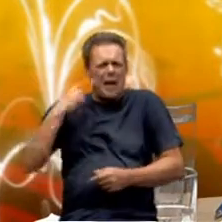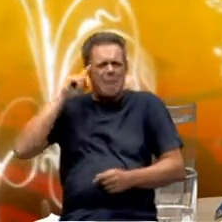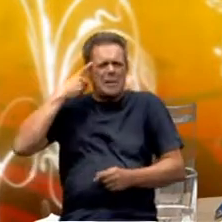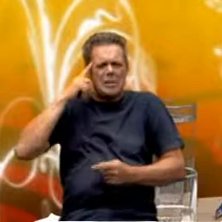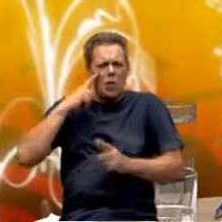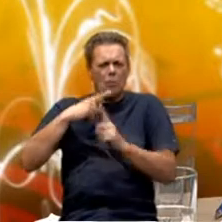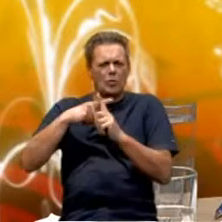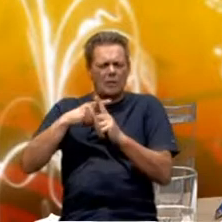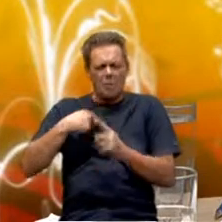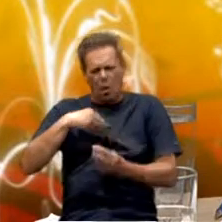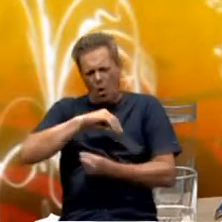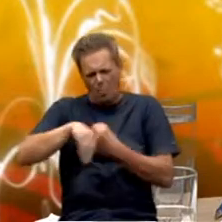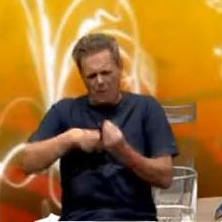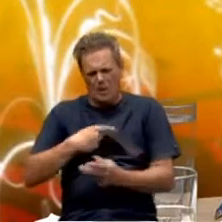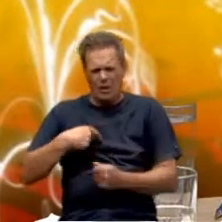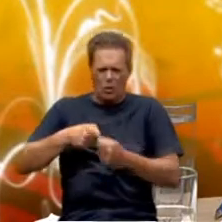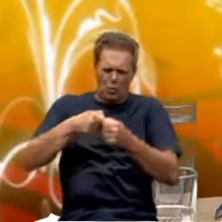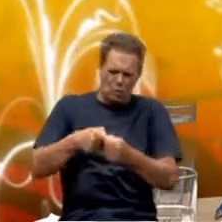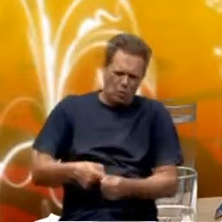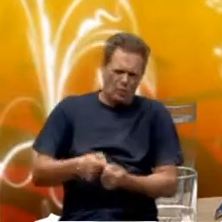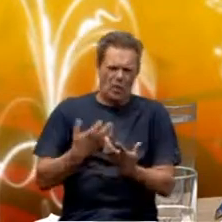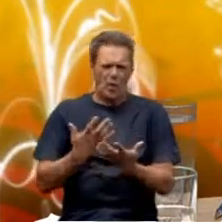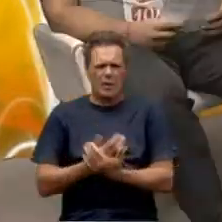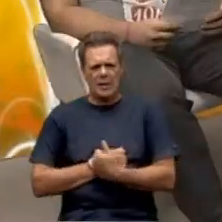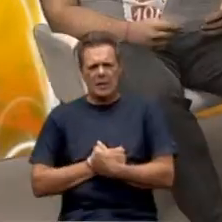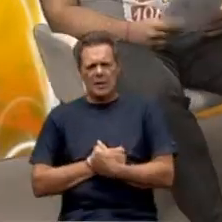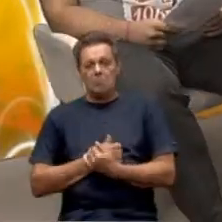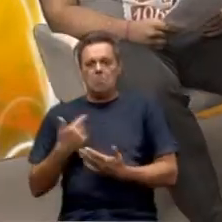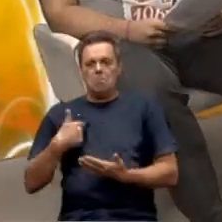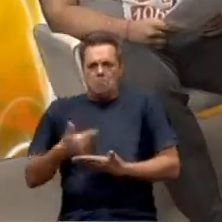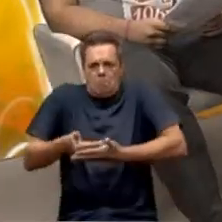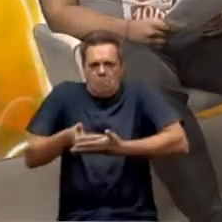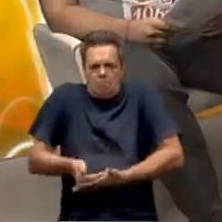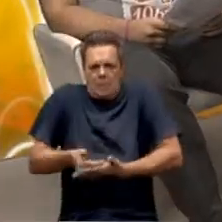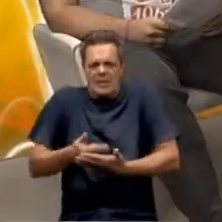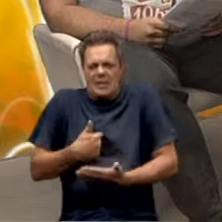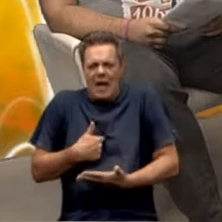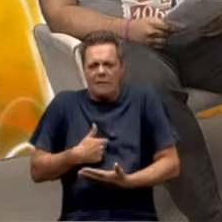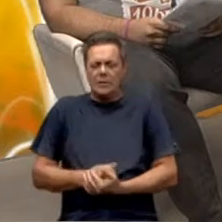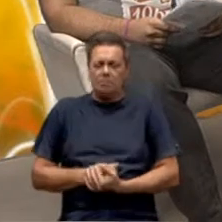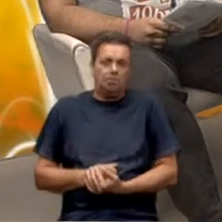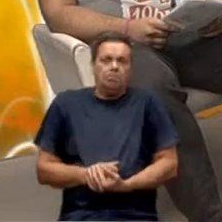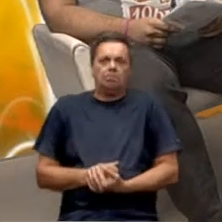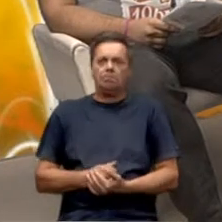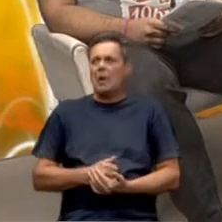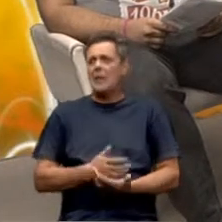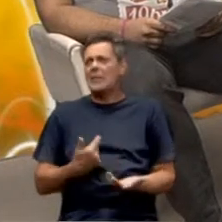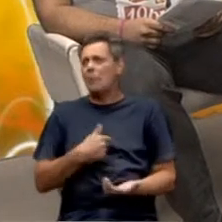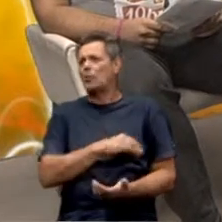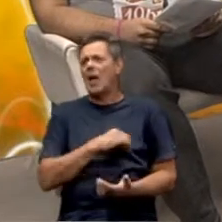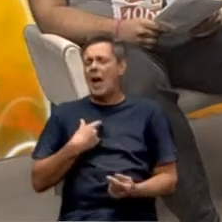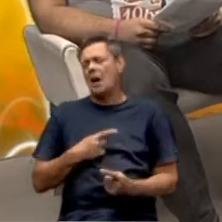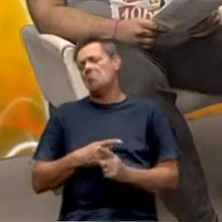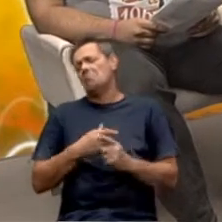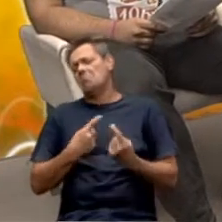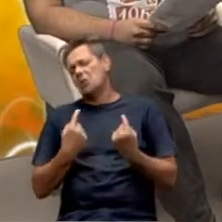Znači, moja obitelj, društvo, stav, je li tako? A ne samo da ja sada čučim kod kuće, gledam u jednu točku